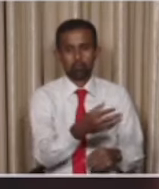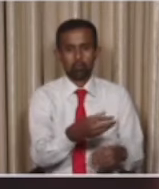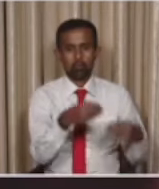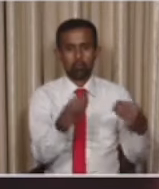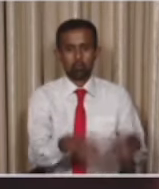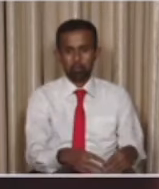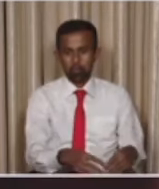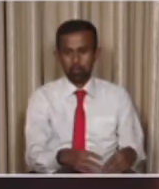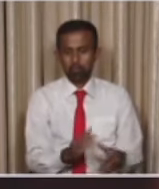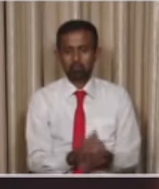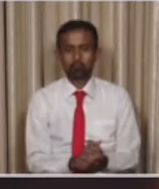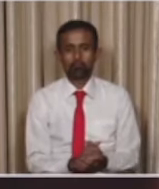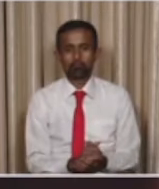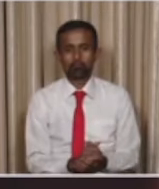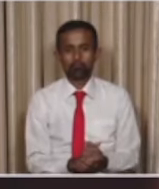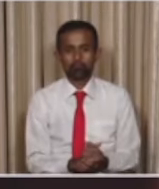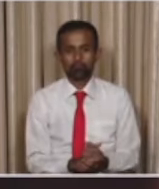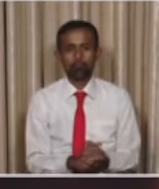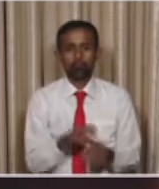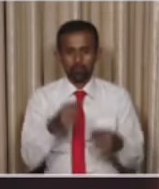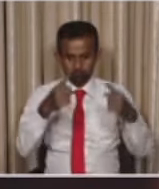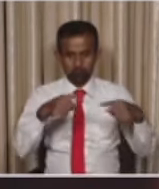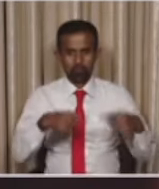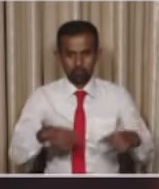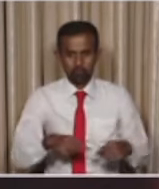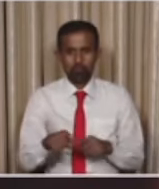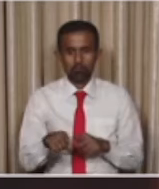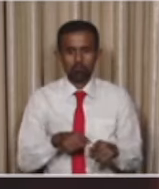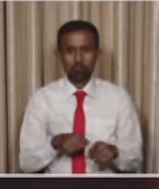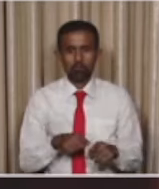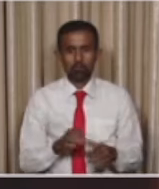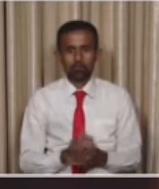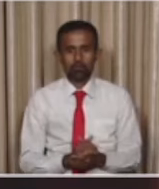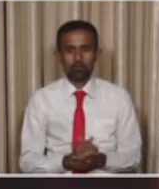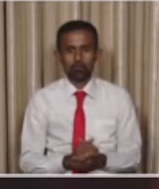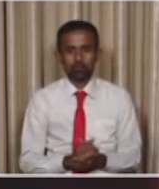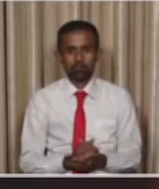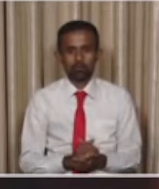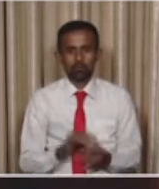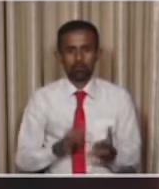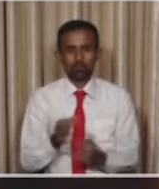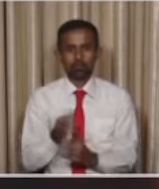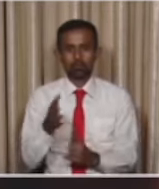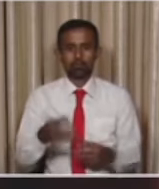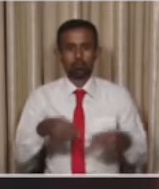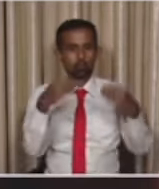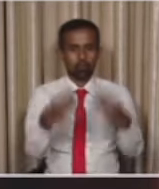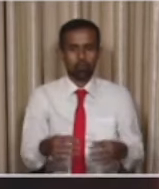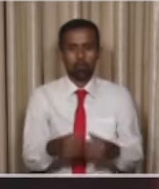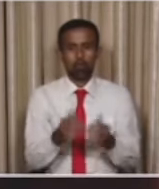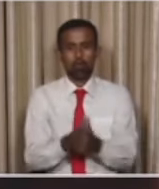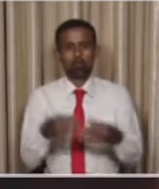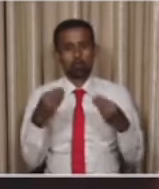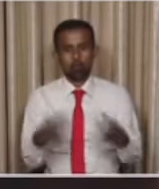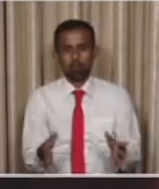බාල්දුව පොන්සේකාත් පැරදි. ඉතින් එහමනේ ගියේ. එහෙම ගියේ. රජිට දුන්නා. රජිතු පරාදයි, ඔක්කොම පරාදයි.